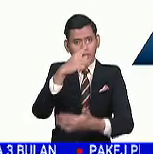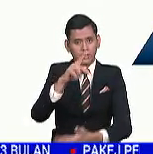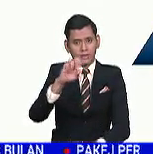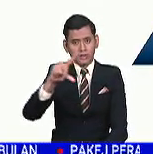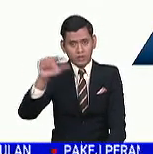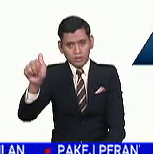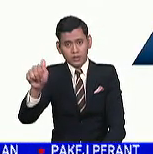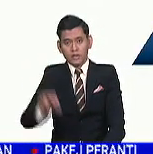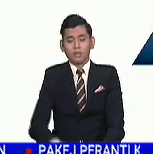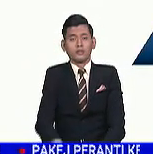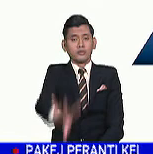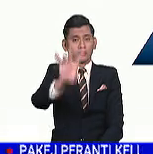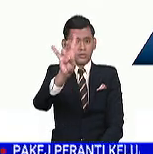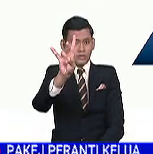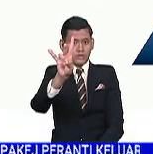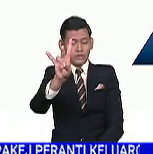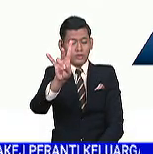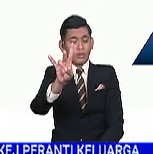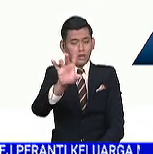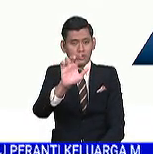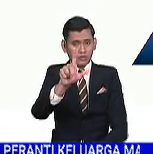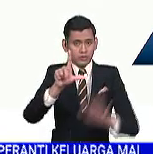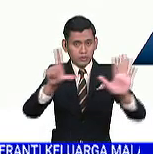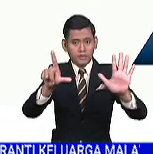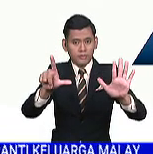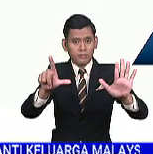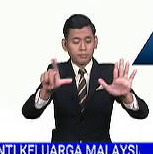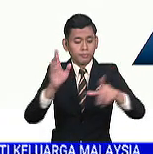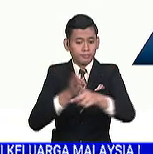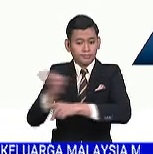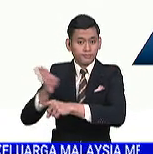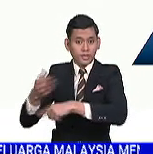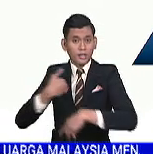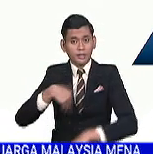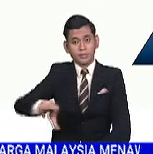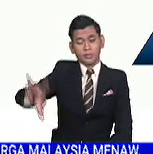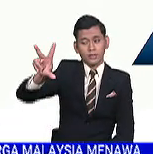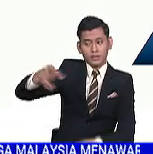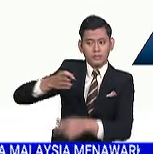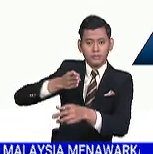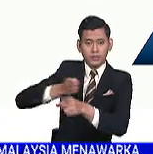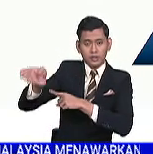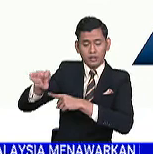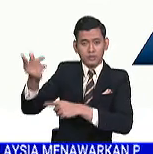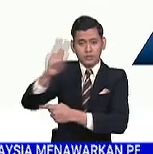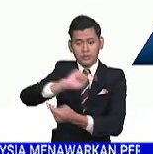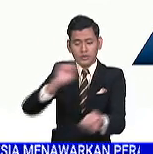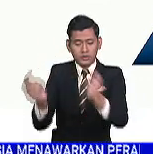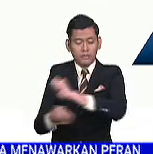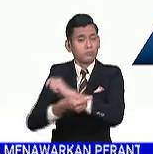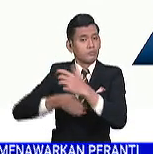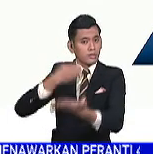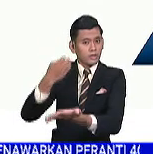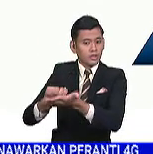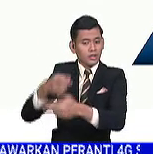7 bidang keutamaan ataupun priority areas dan 3 bidang transformasi ekonomi berputera